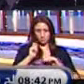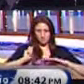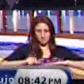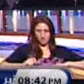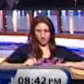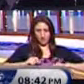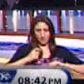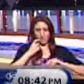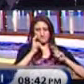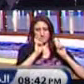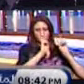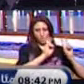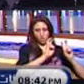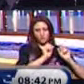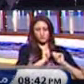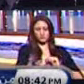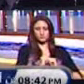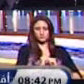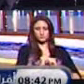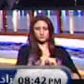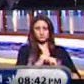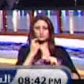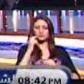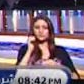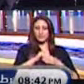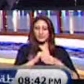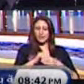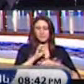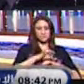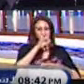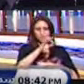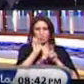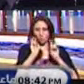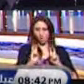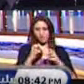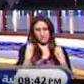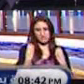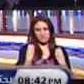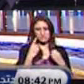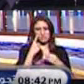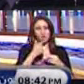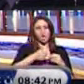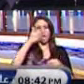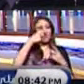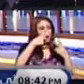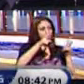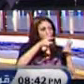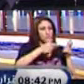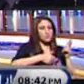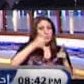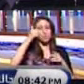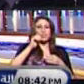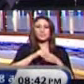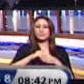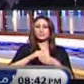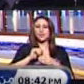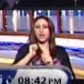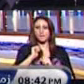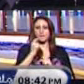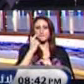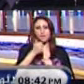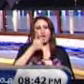تقدمت به هيئة قضايا الدولة ليس الهدف منه تنفيذ أو إجراء الانتخابات التشريعية، وأن الانتخابات التشريعية لن تجرى إلا بعد موافقة